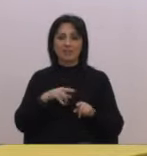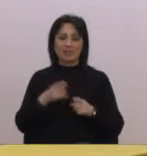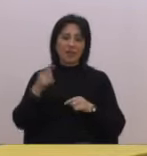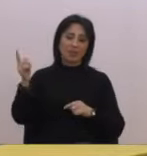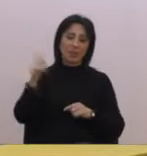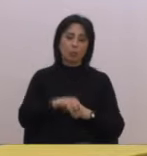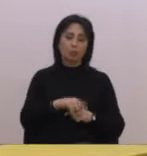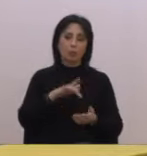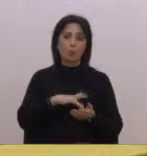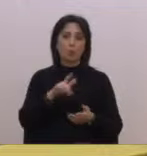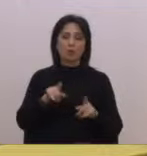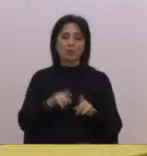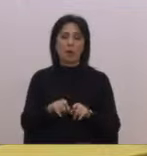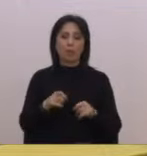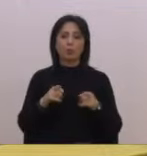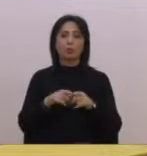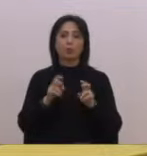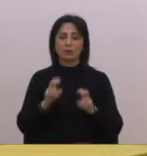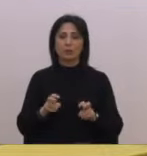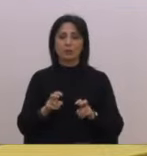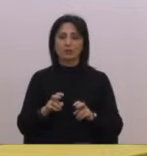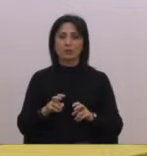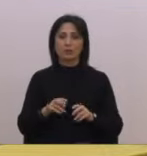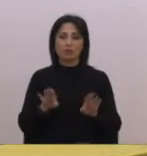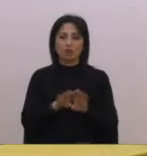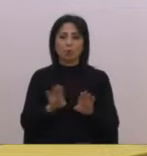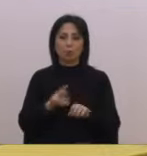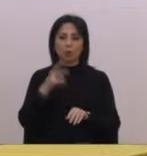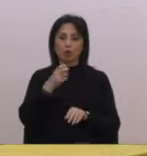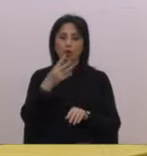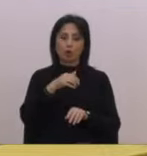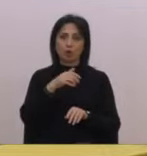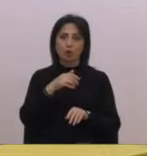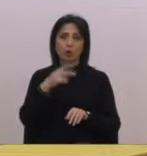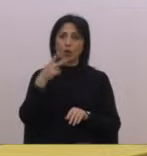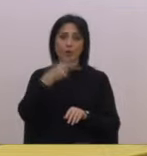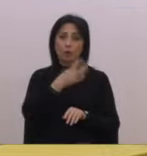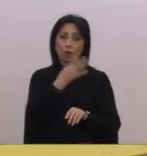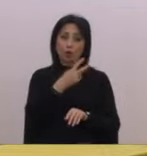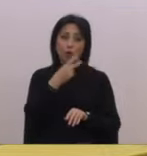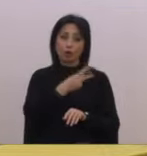brunebuli mosahleuba, sta am cutrit. Și udă rebelia,